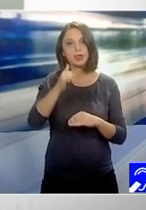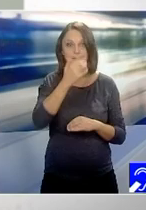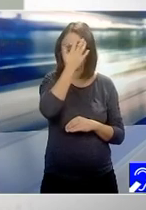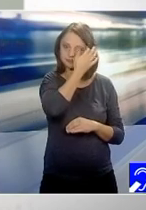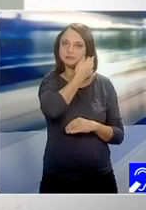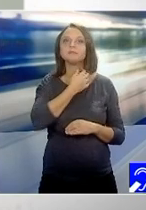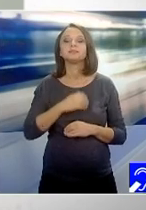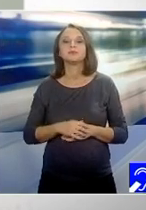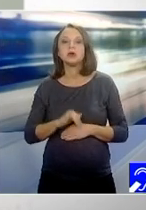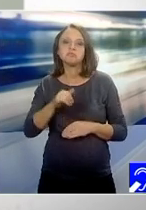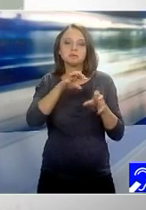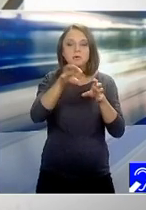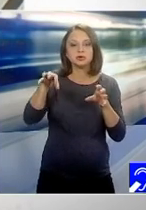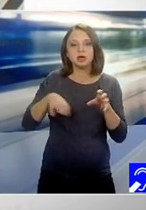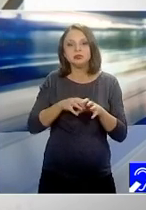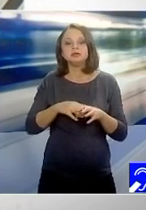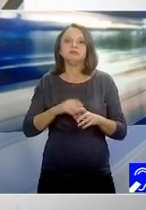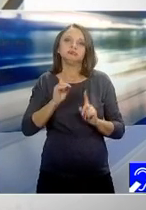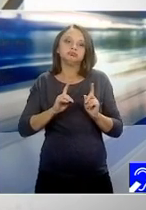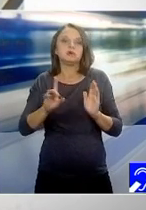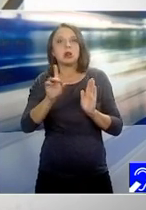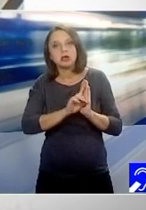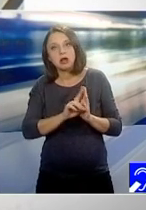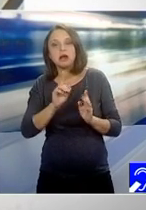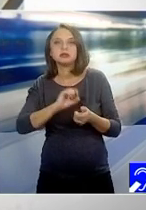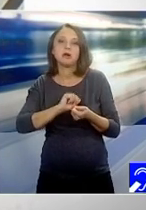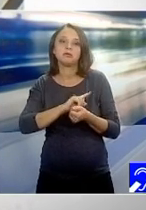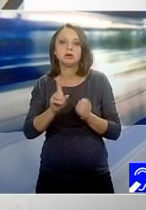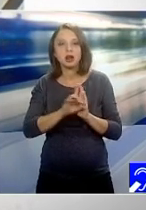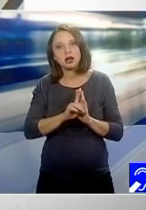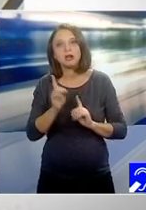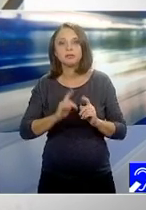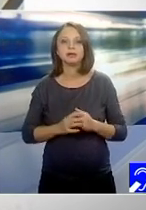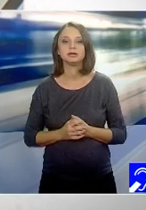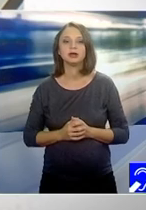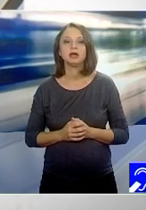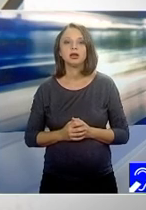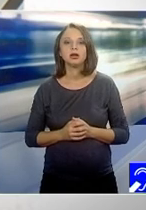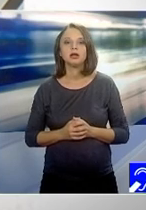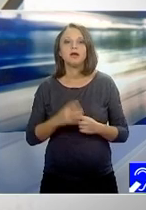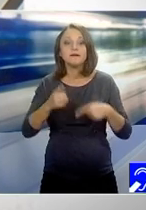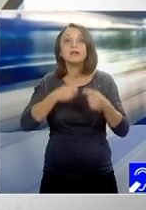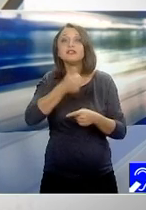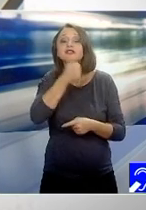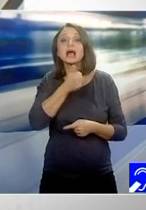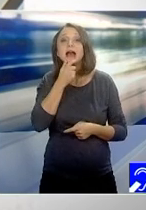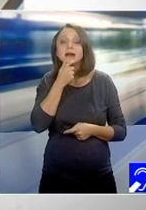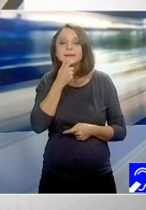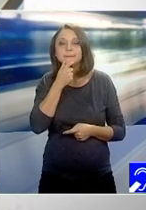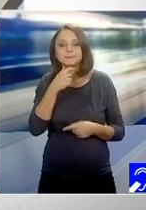cu repartizări pe județe, legale, ilegale, pe site-ul STS-ului se poate găsi. La orice, se actualizează zilnic.